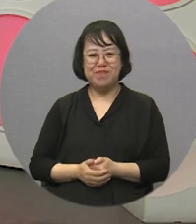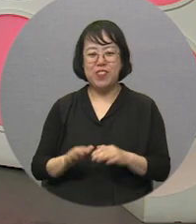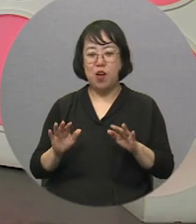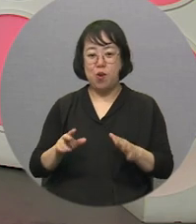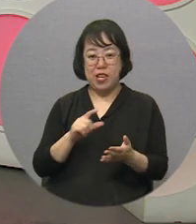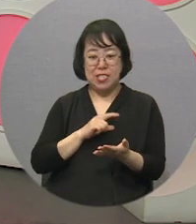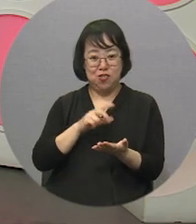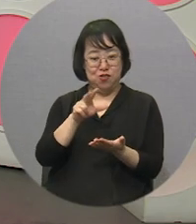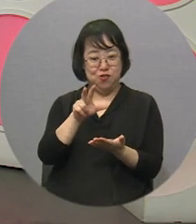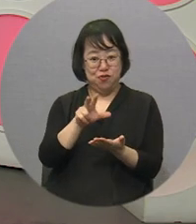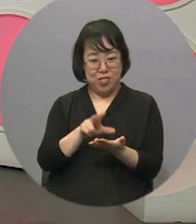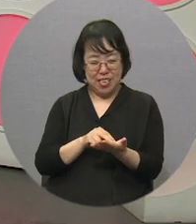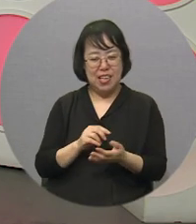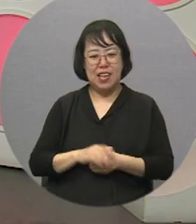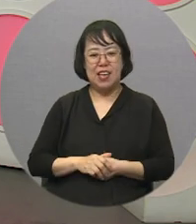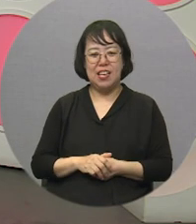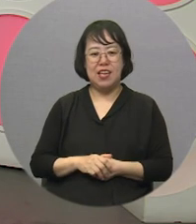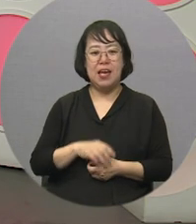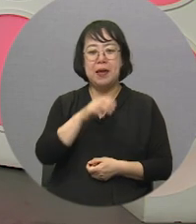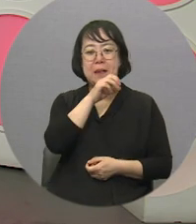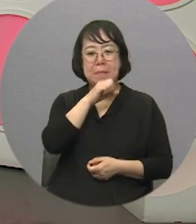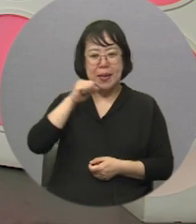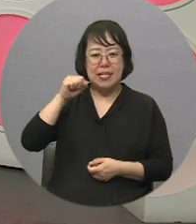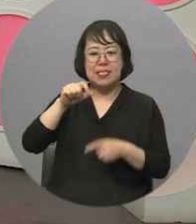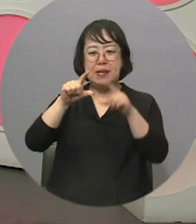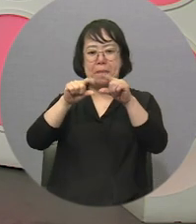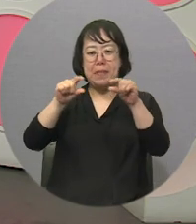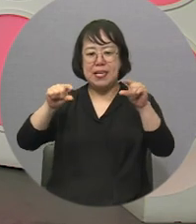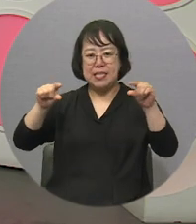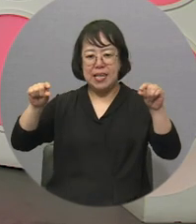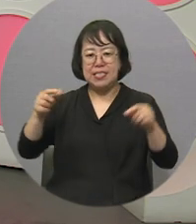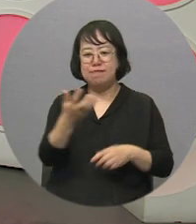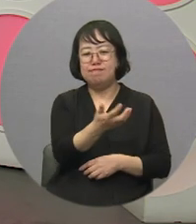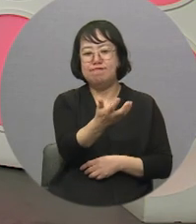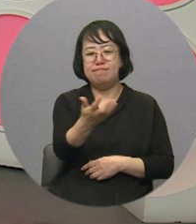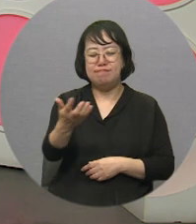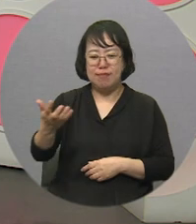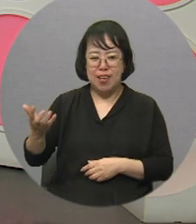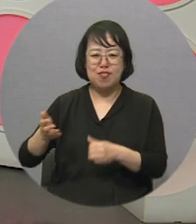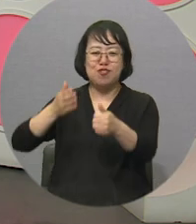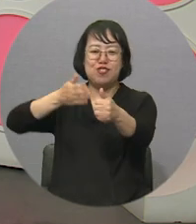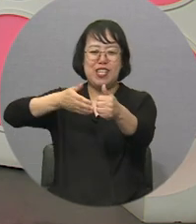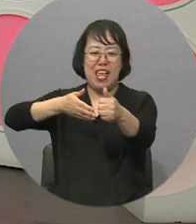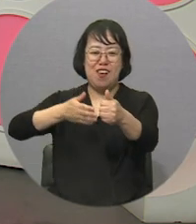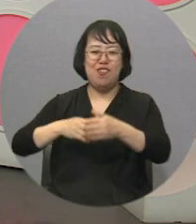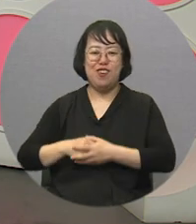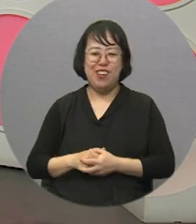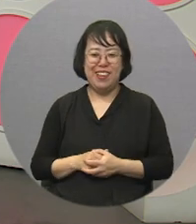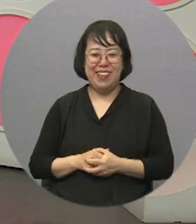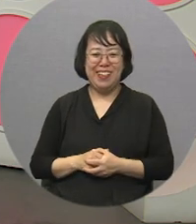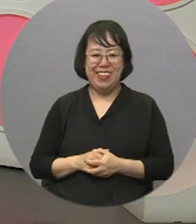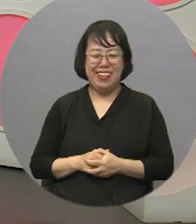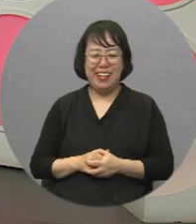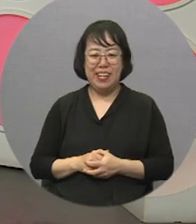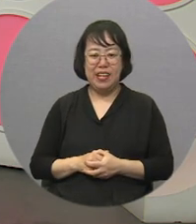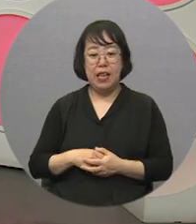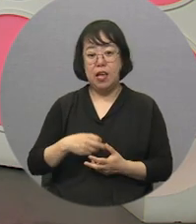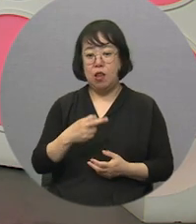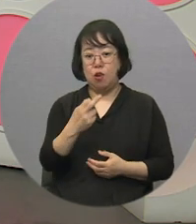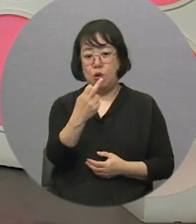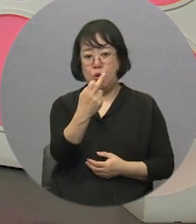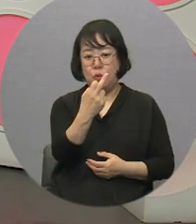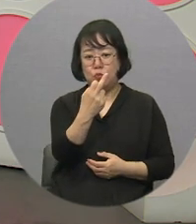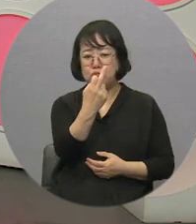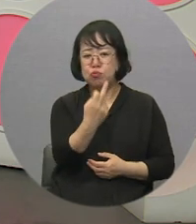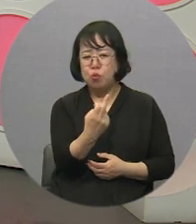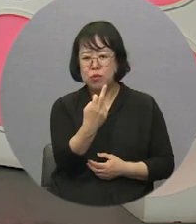오늘의 네. 감동 사연의 제목은요. 진수성찬을 차려라 라는 또 제목인데요. 동생이 전화를